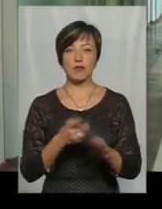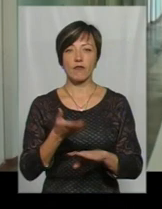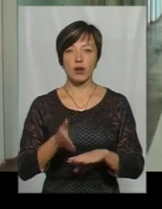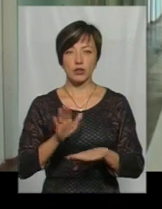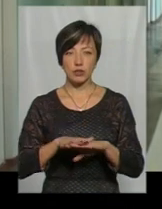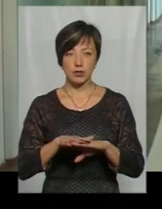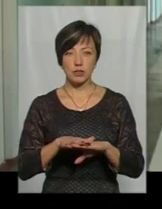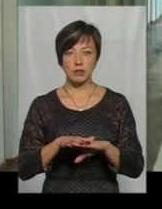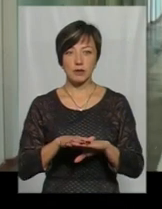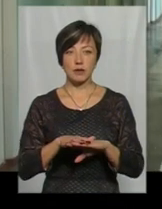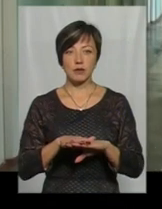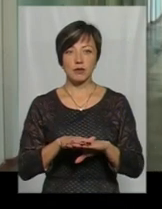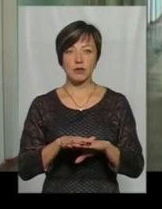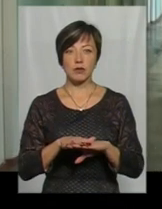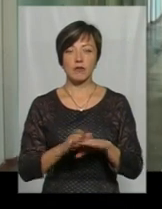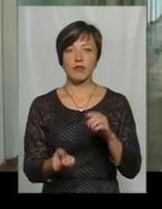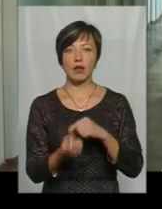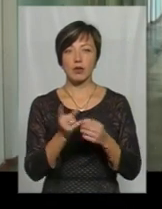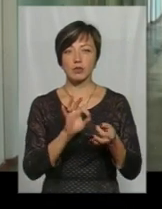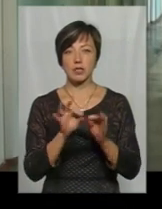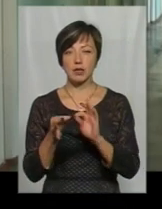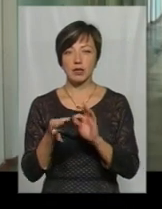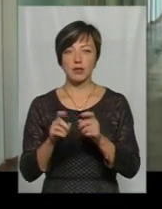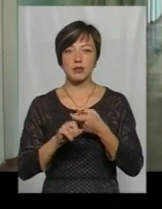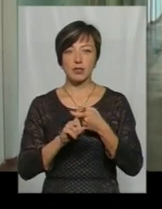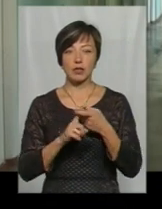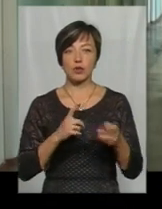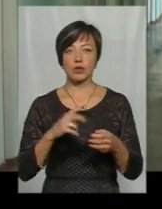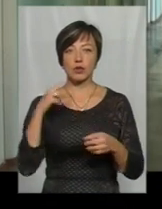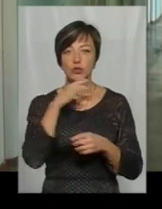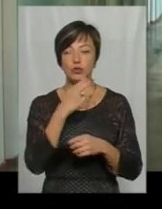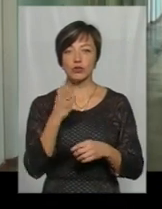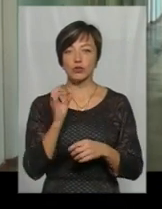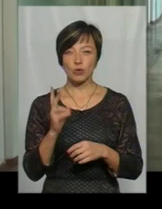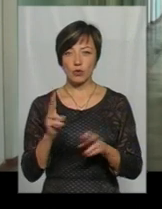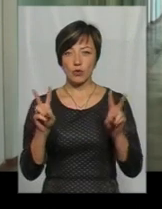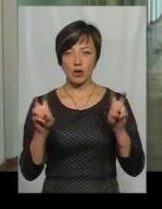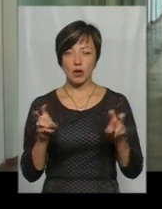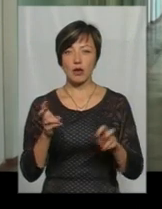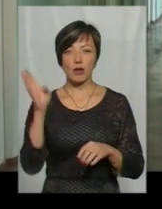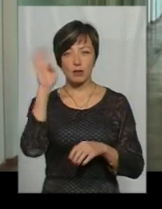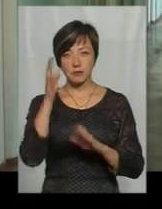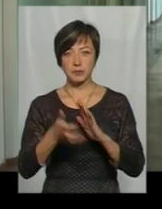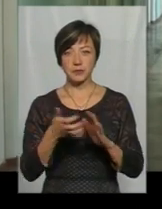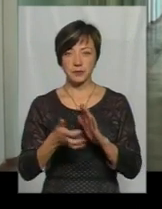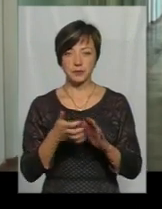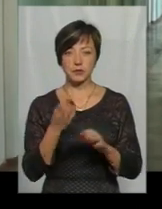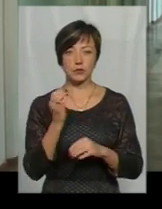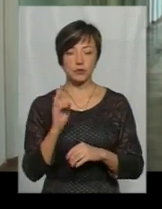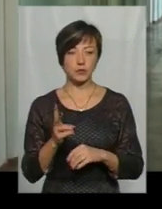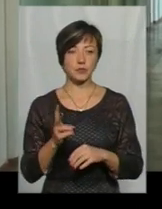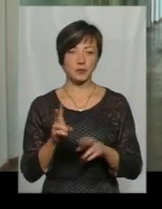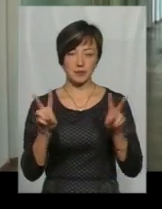важкі, в них виникають такі ускладнення, як інфекційно-токсичний шок, дегідратаційний шок,